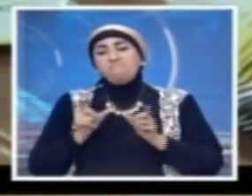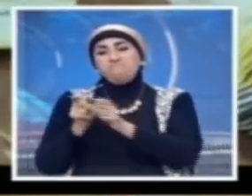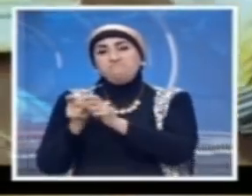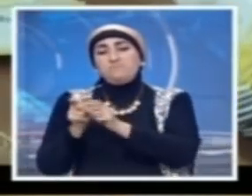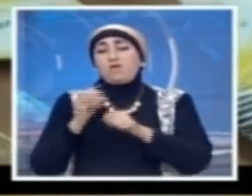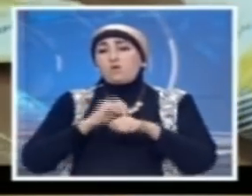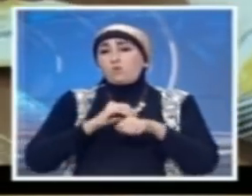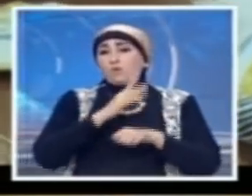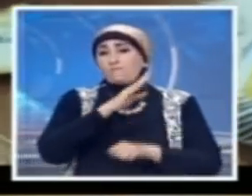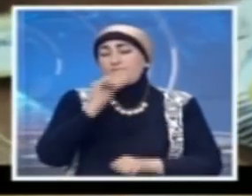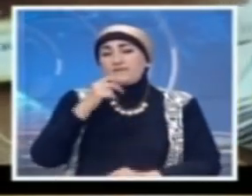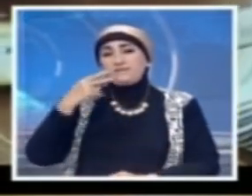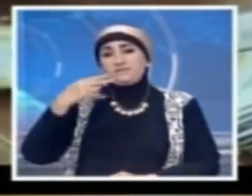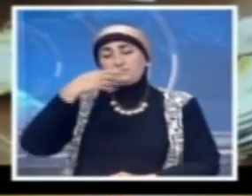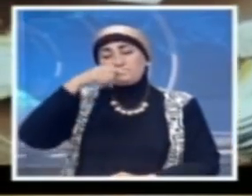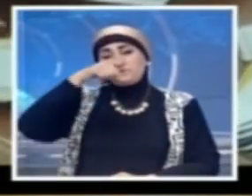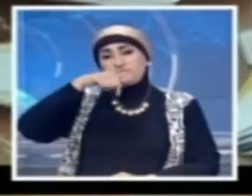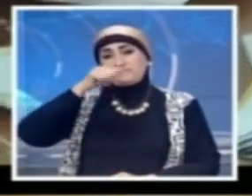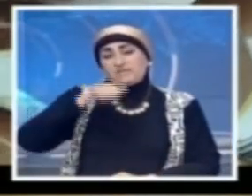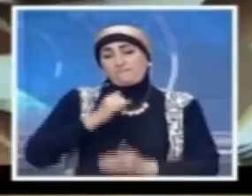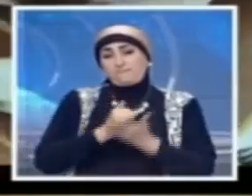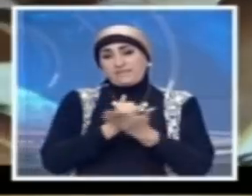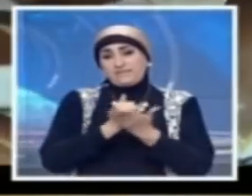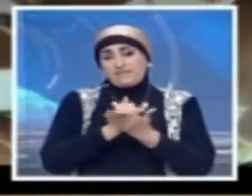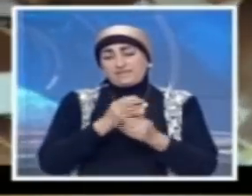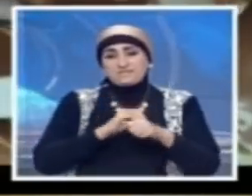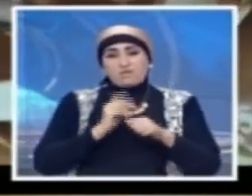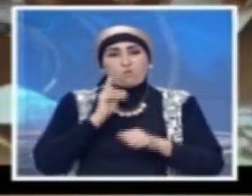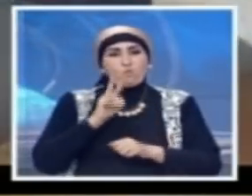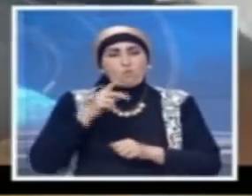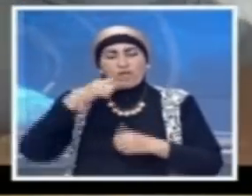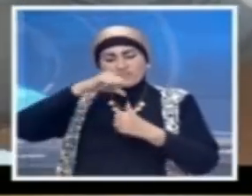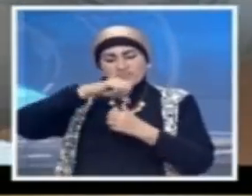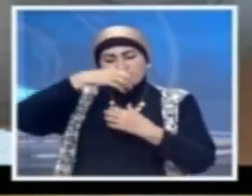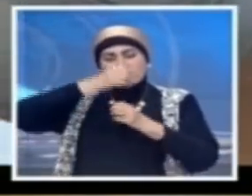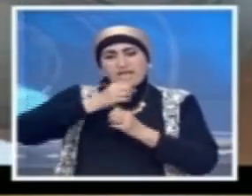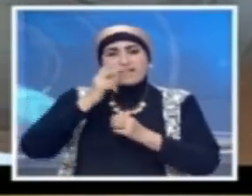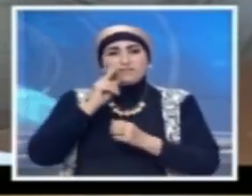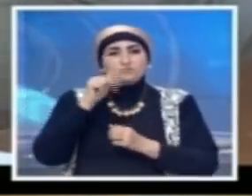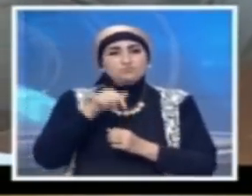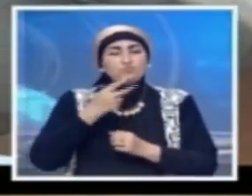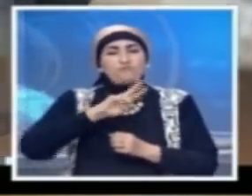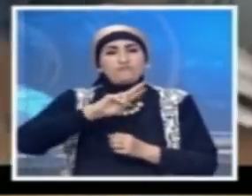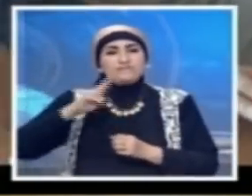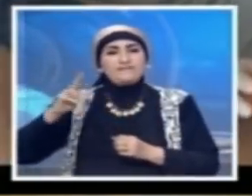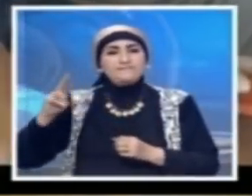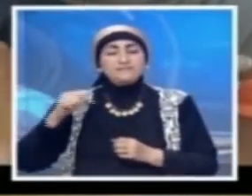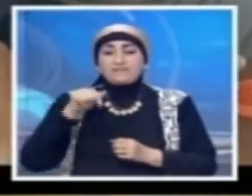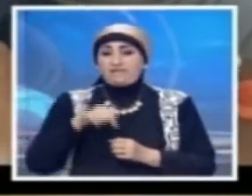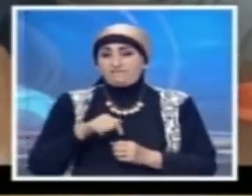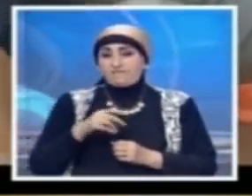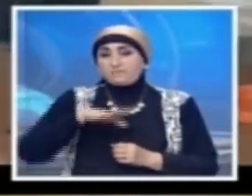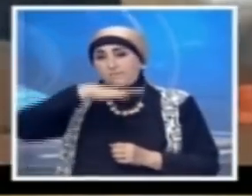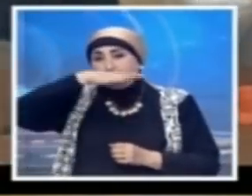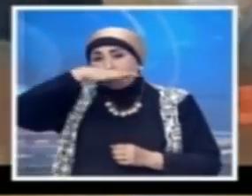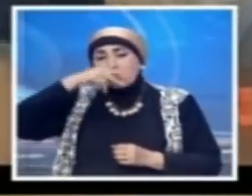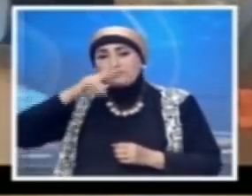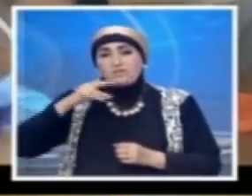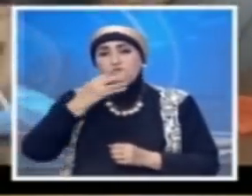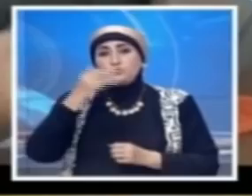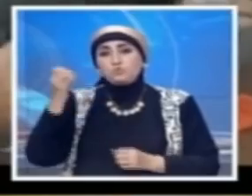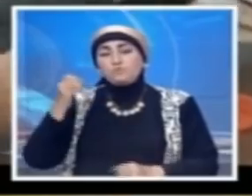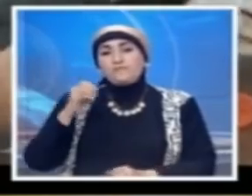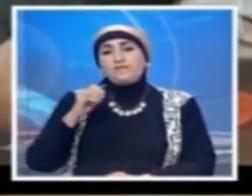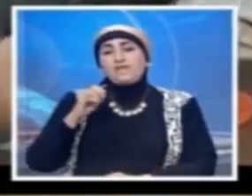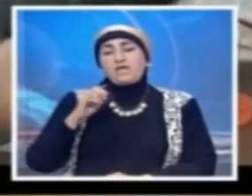على 122 مدرسة وإجراء تحليل للكشف عن المواد المخدرة لعدد